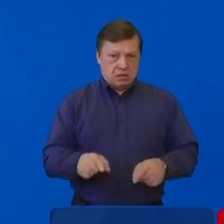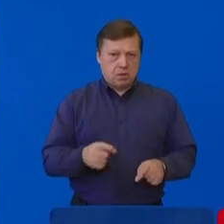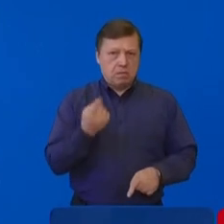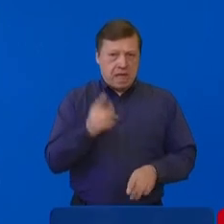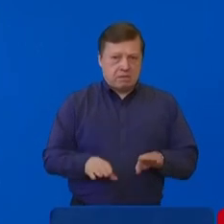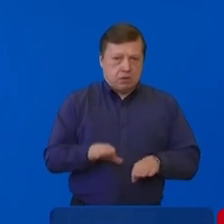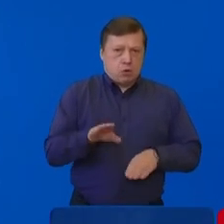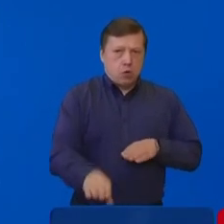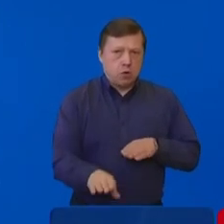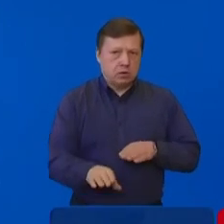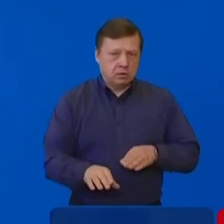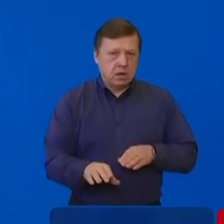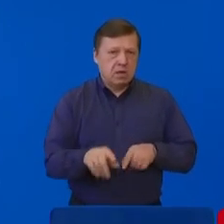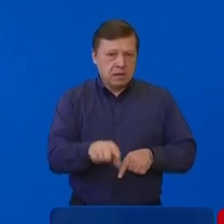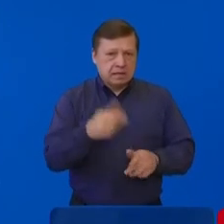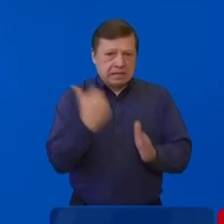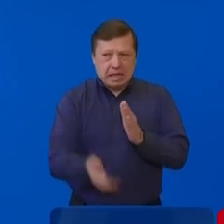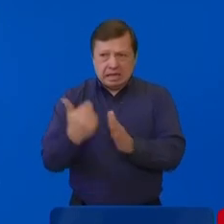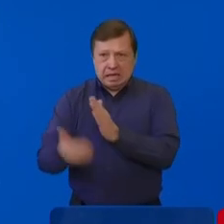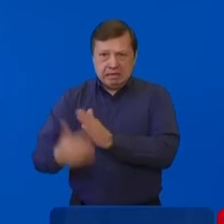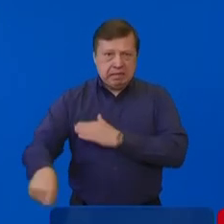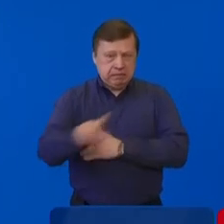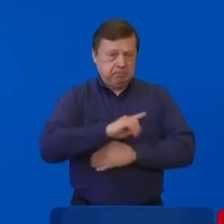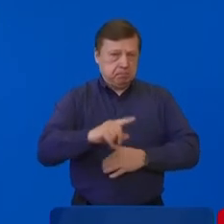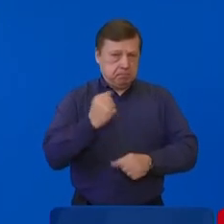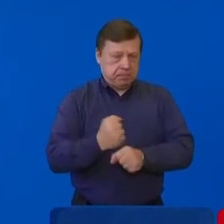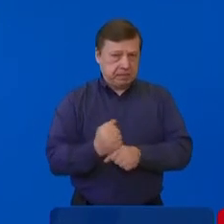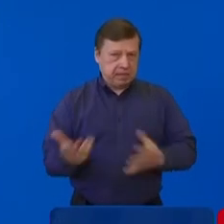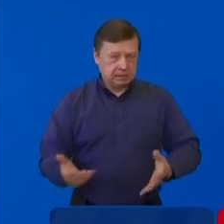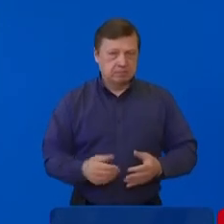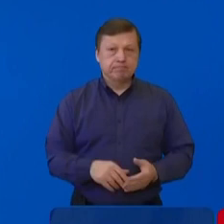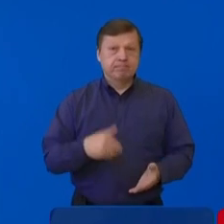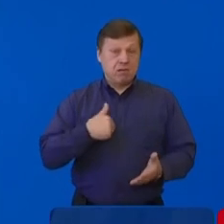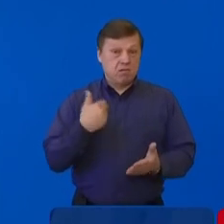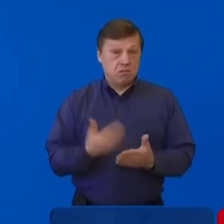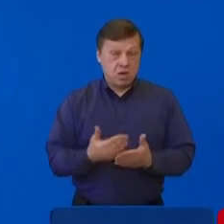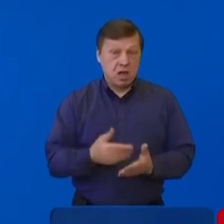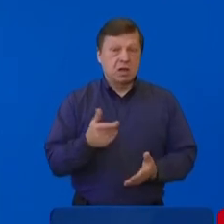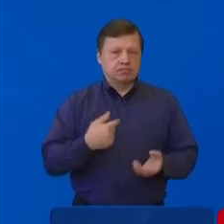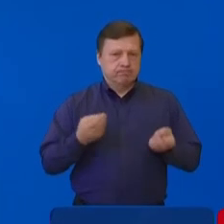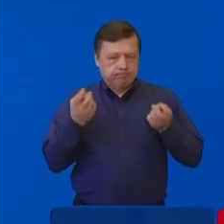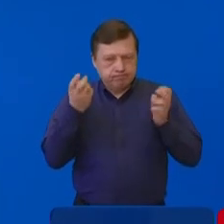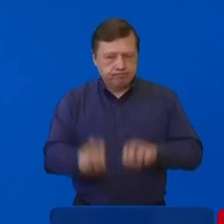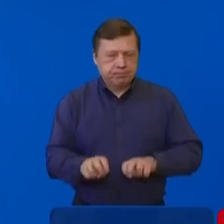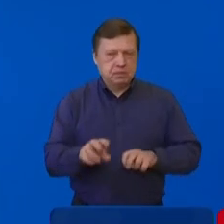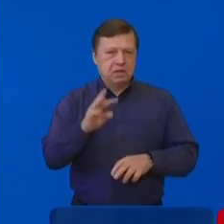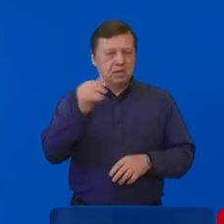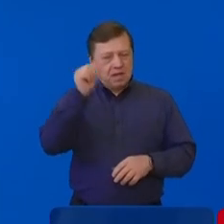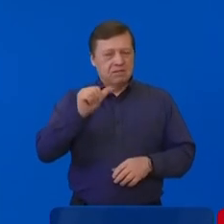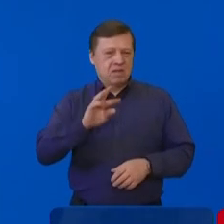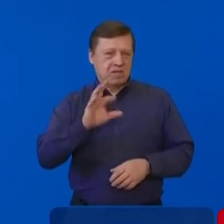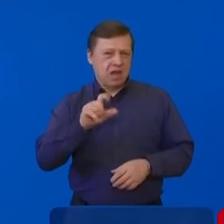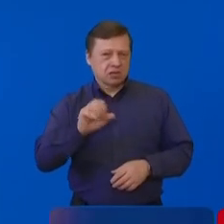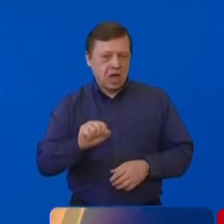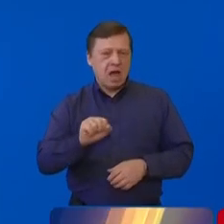kierunku właśnie utraty miejsc pracy. I stąd nasza tarcza finansowa. Tarcza finansowa dla